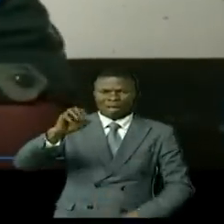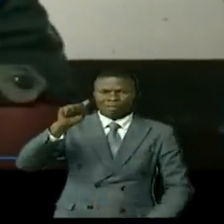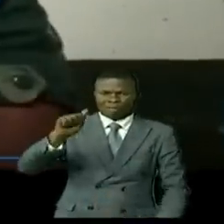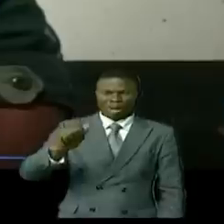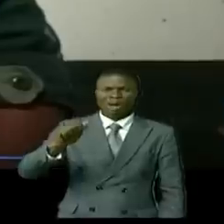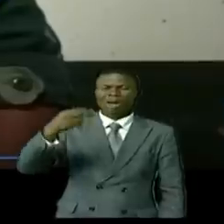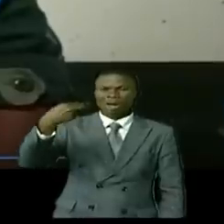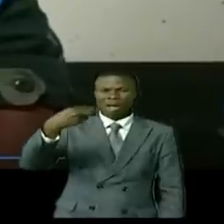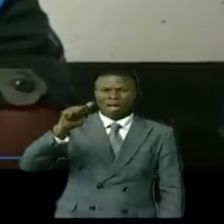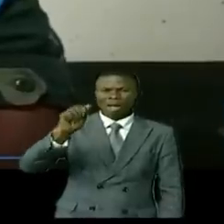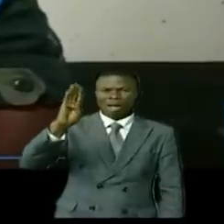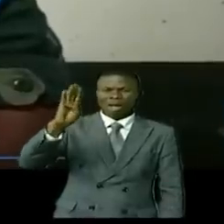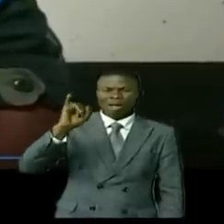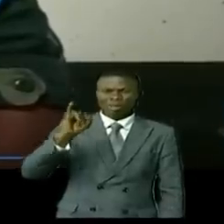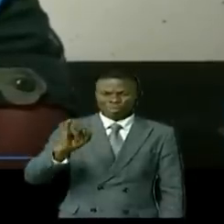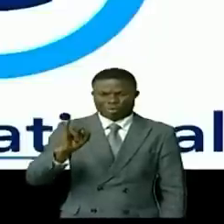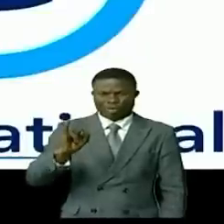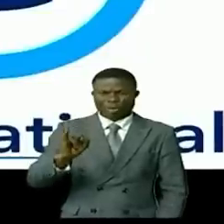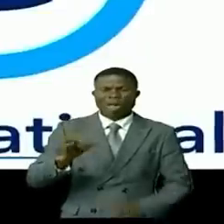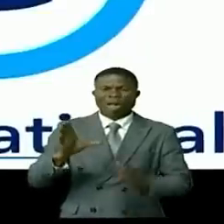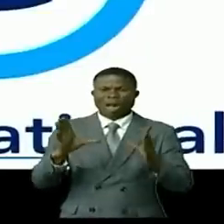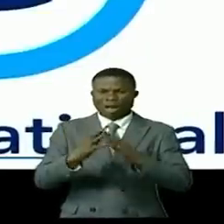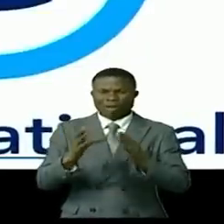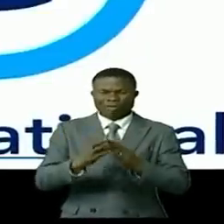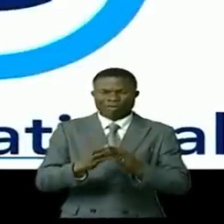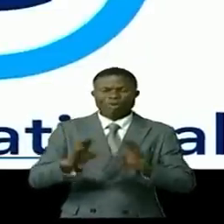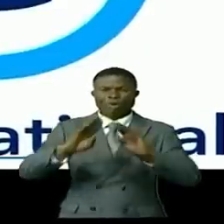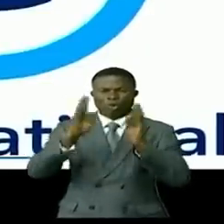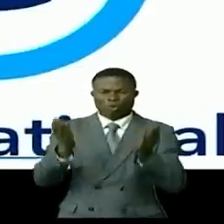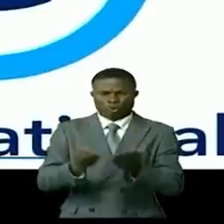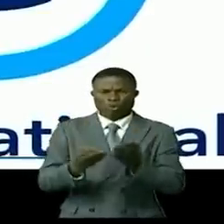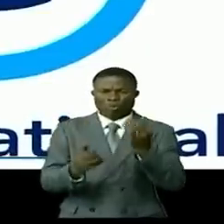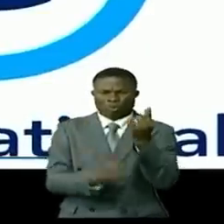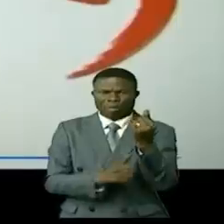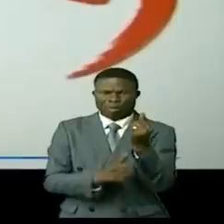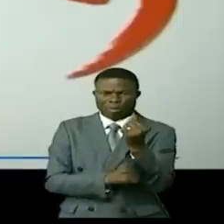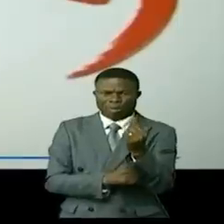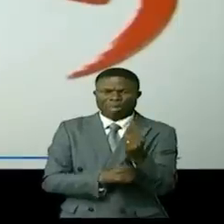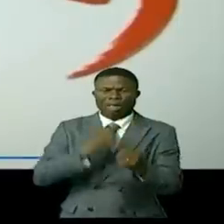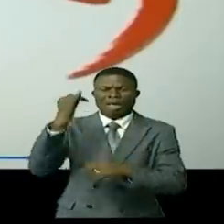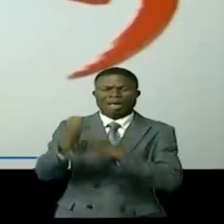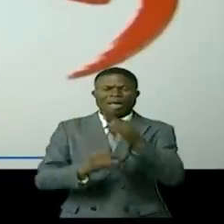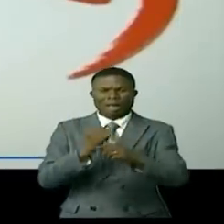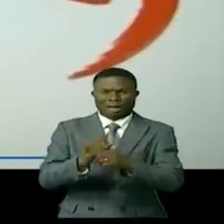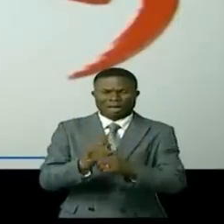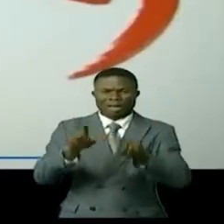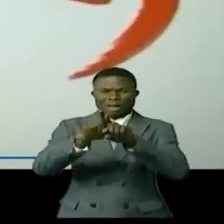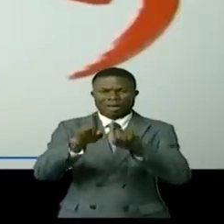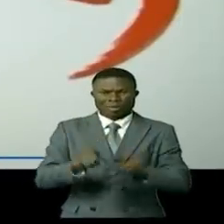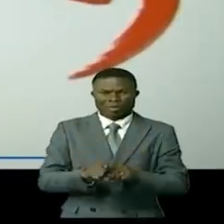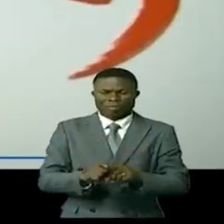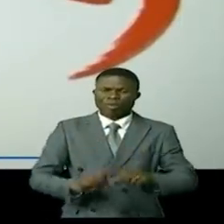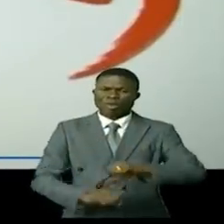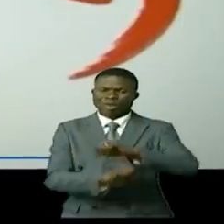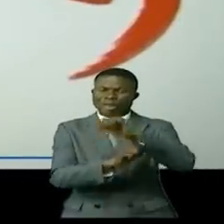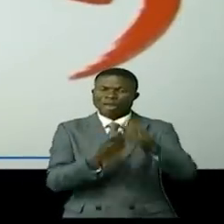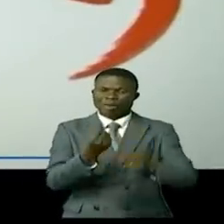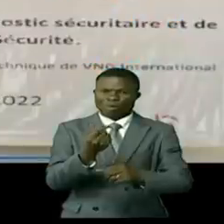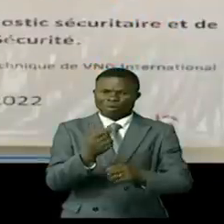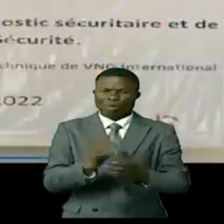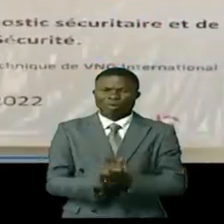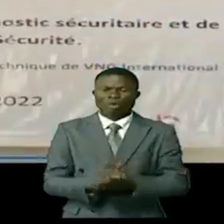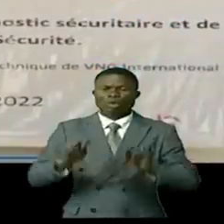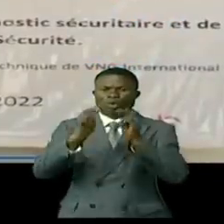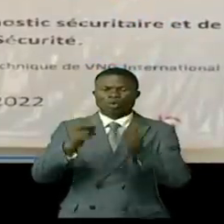provincial militaire de l'Ituri en collaboration avec le consortium VNG International et Cordette avec l'appui financier du Royaume